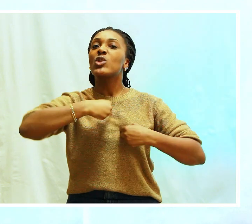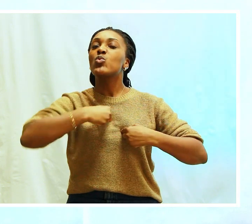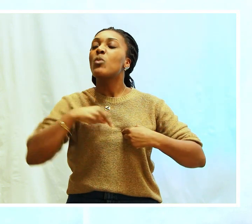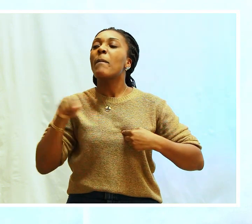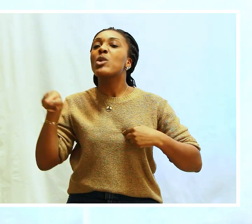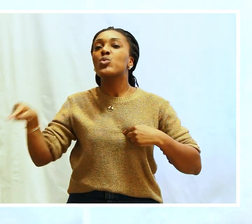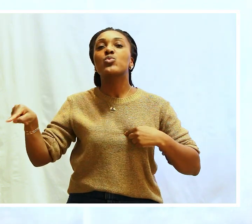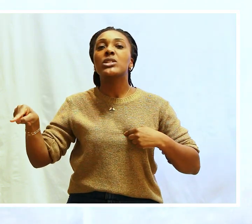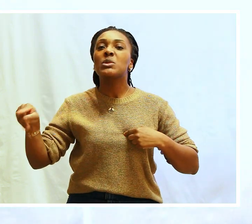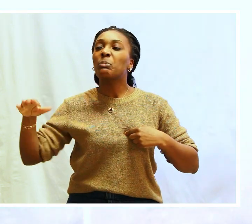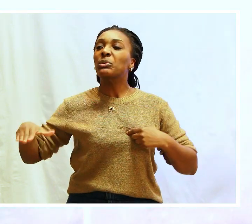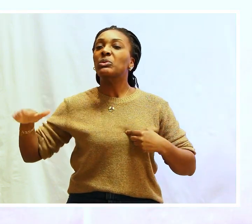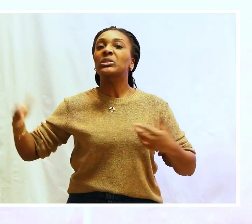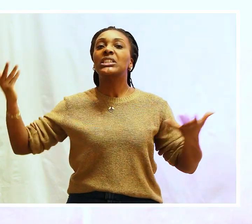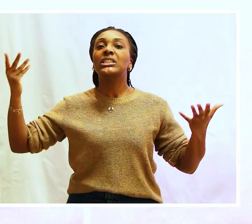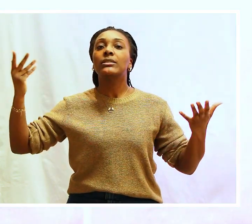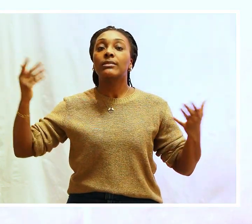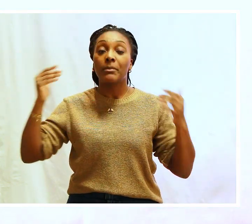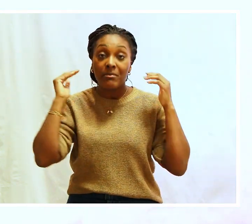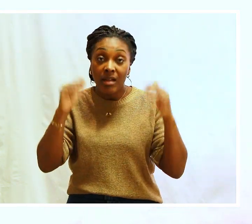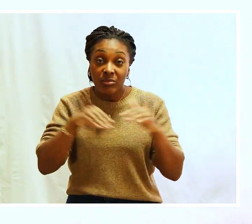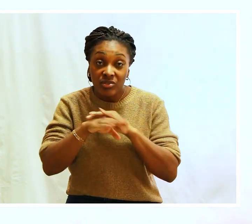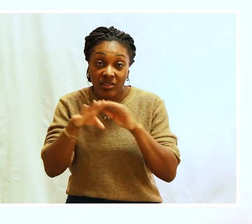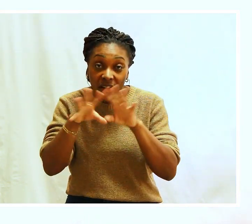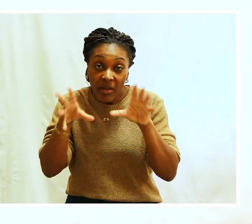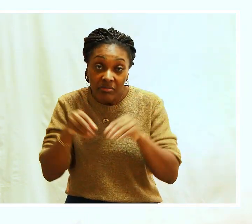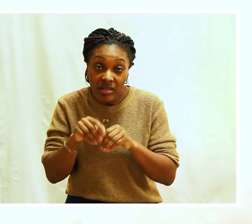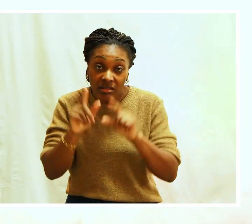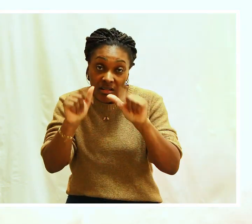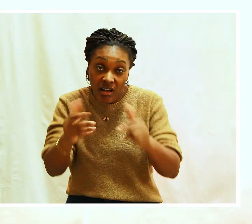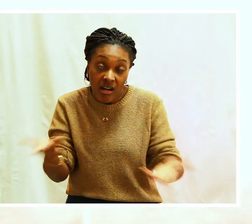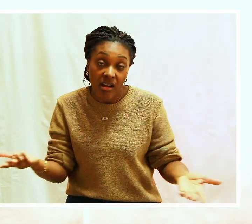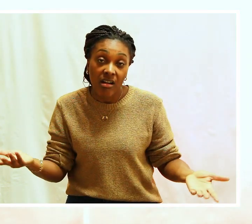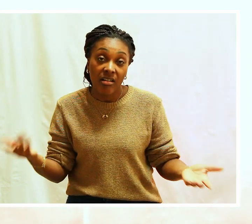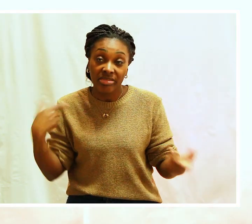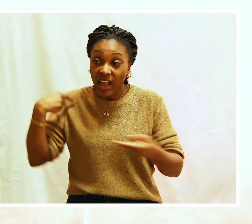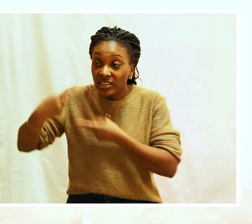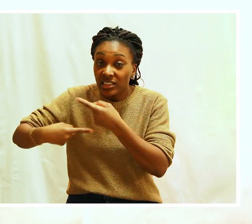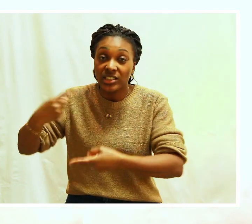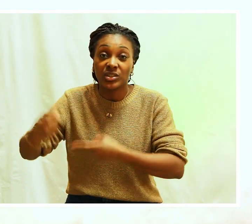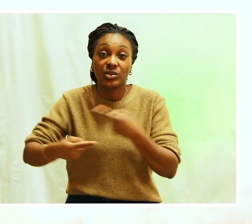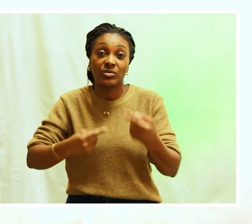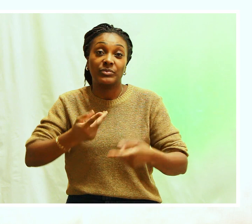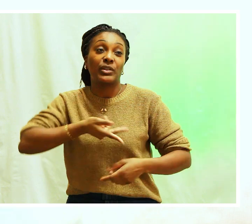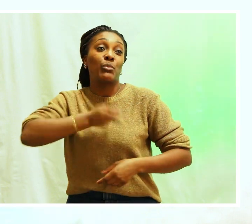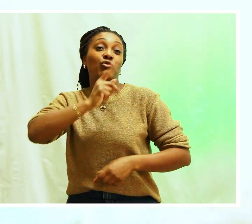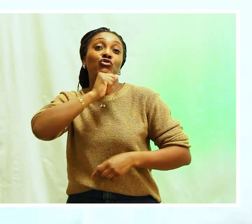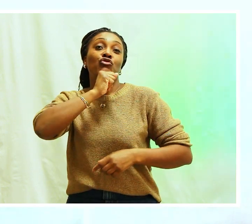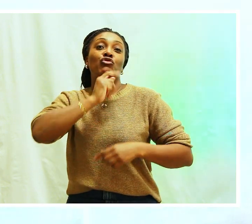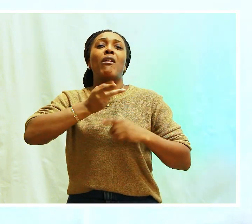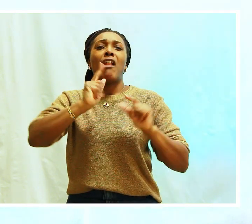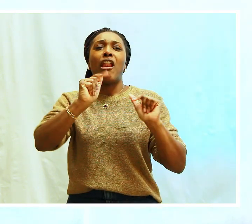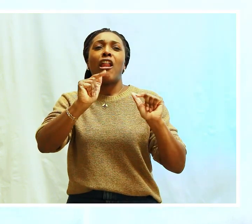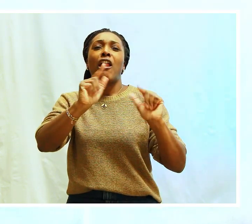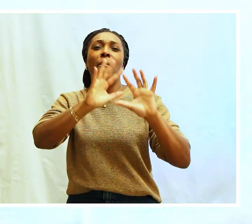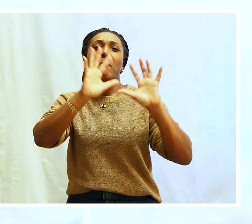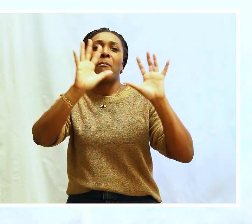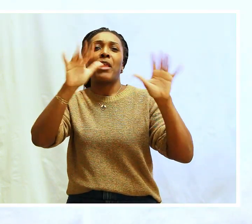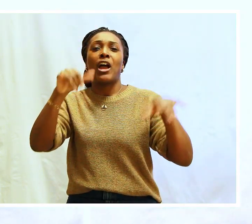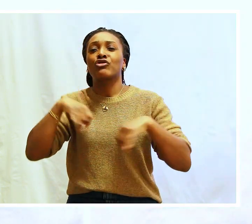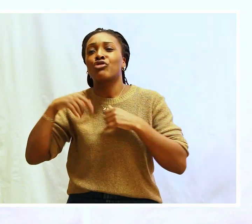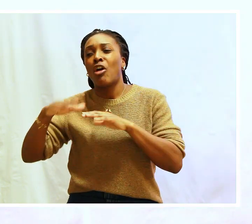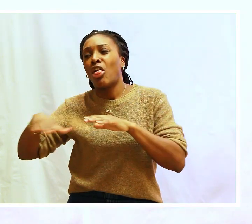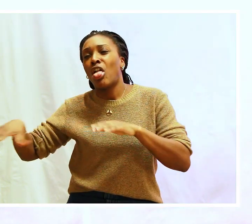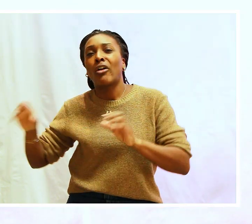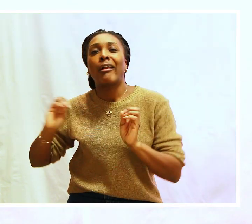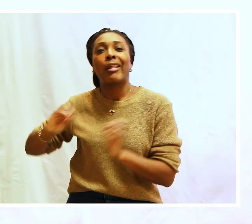parfois, on retrouve ça même dans nos familles, dans des traditions où c'est toujours les plus vieux qui ont le maximum de choses à avoir, les plus jeunes, on